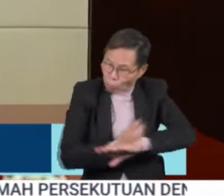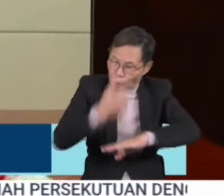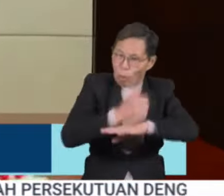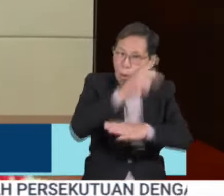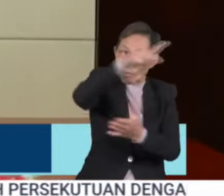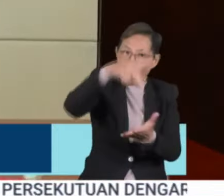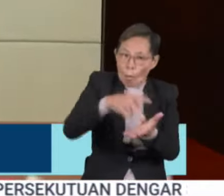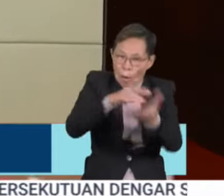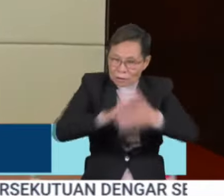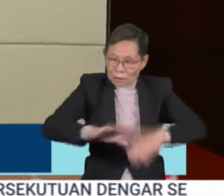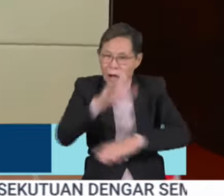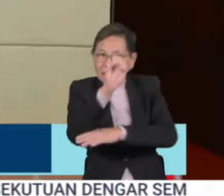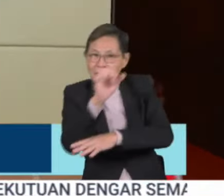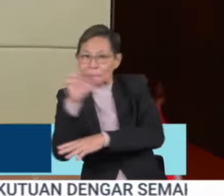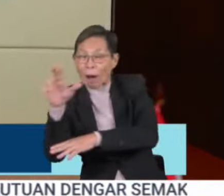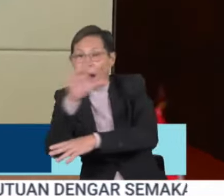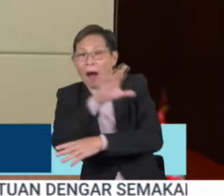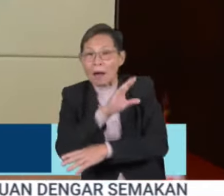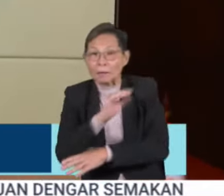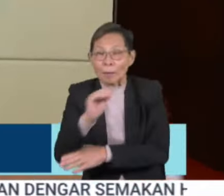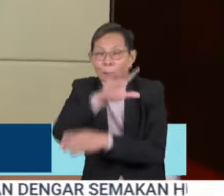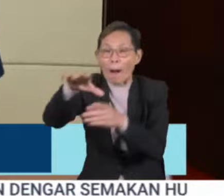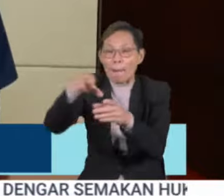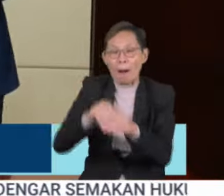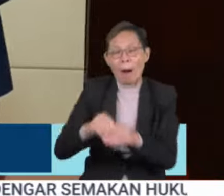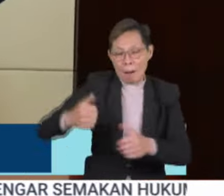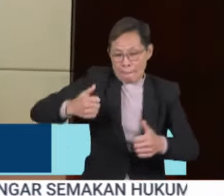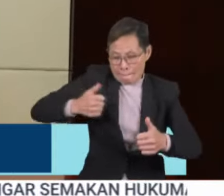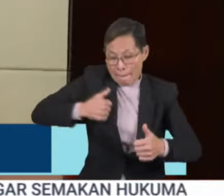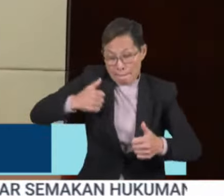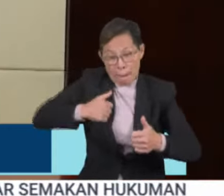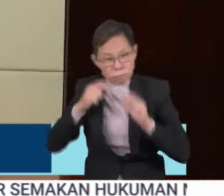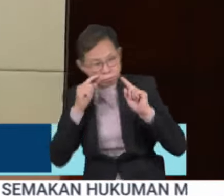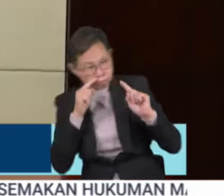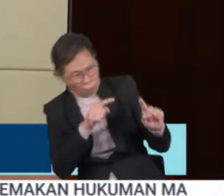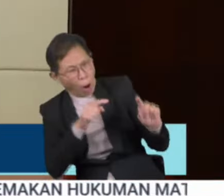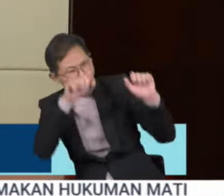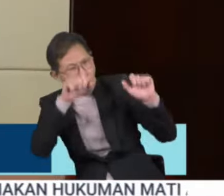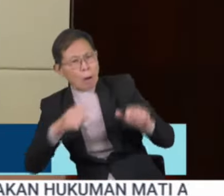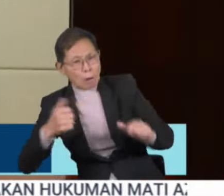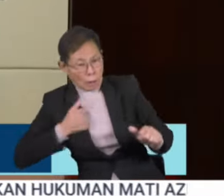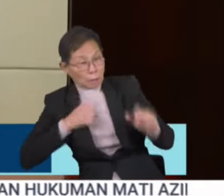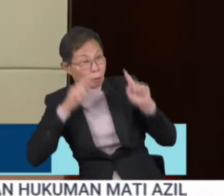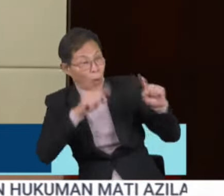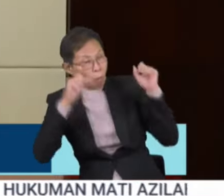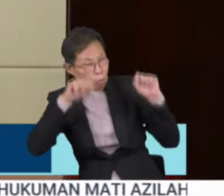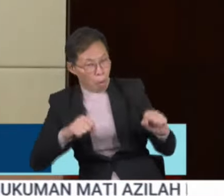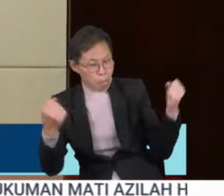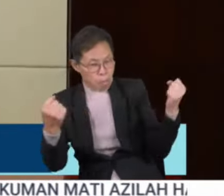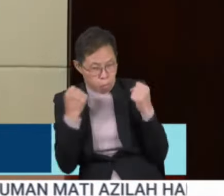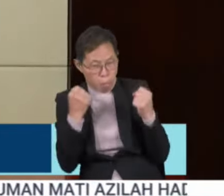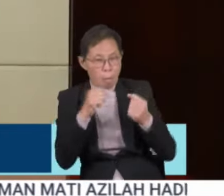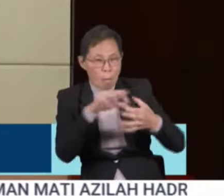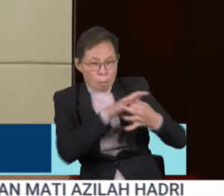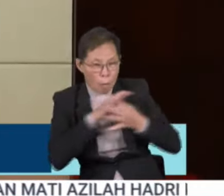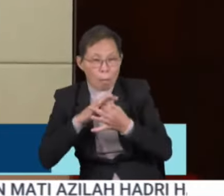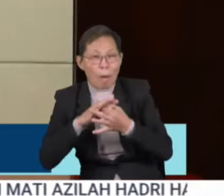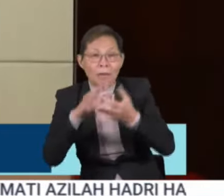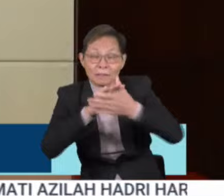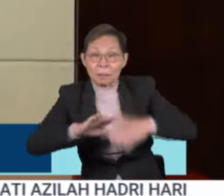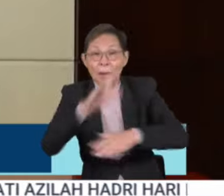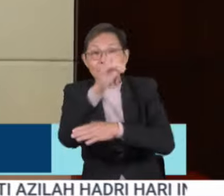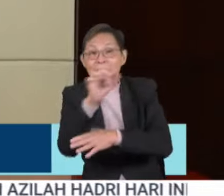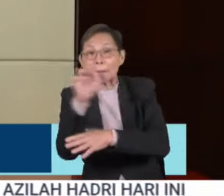penubuhan Pusat Keselamatan Cyber BlackBerry melibatkan Kanada yang dilihat mampu perkukuh kerjasama keselamatan cyber.